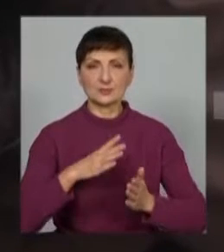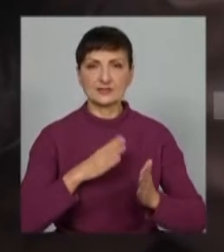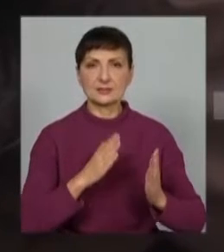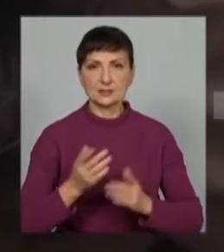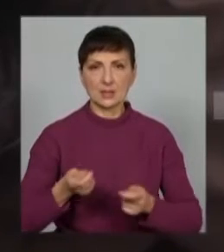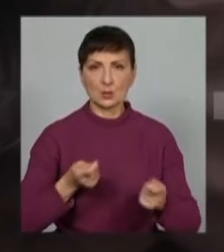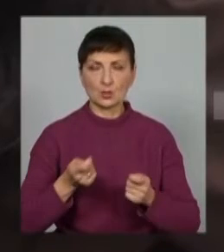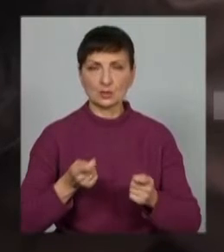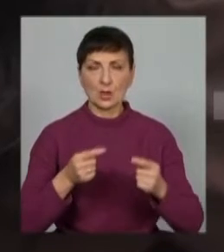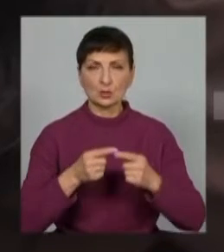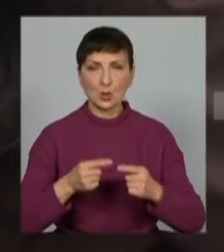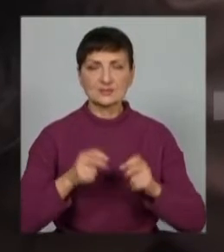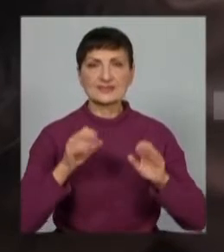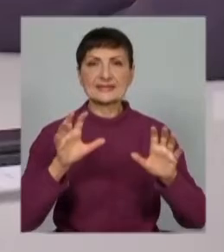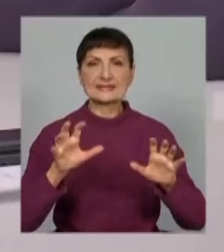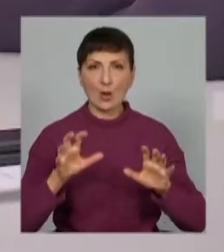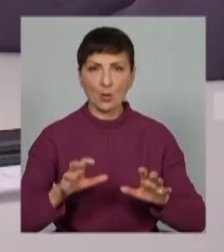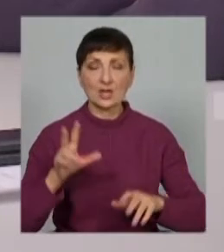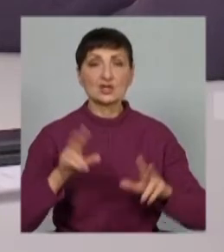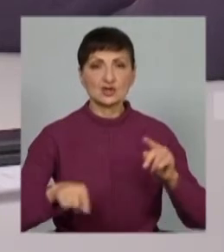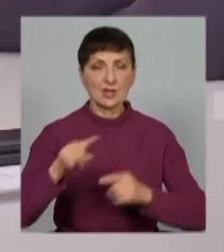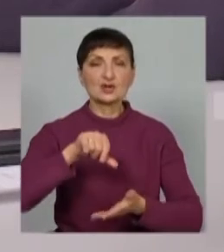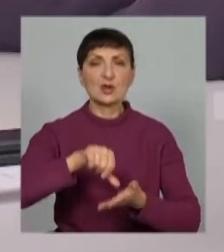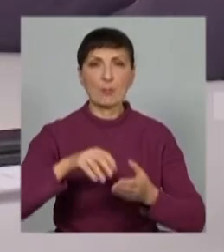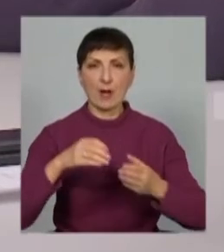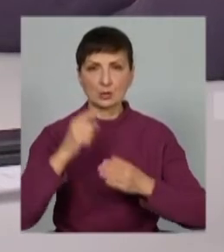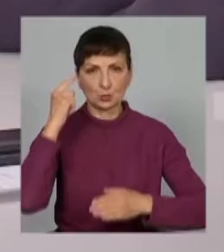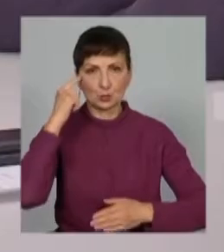урегулирован определенными нормами, считают члены партии.